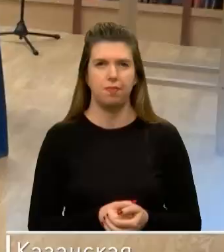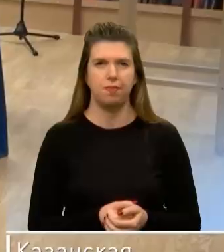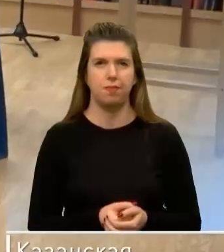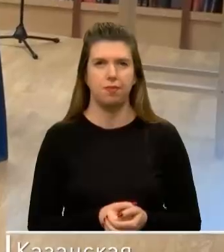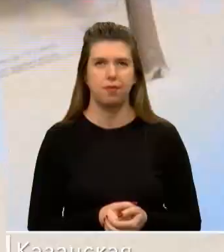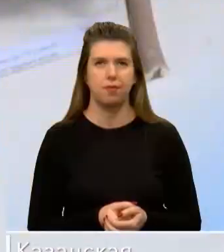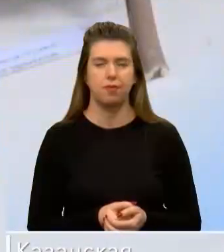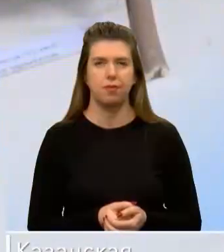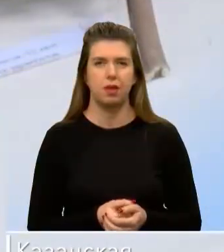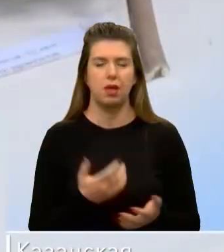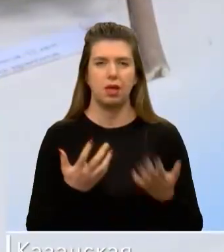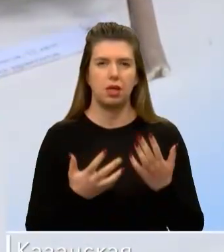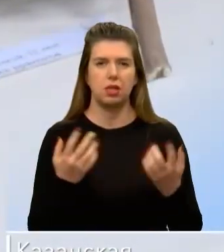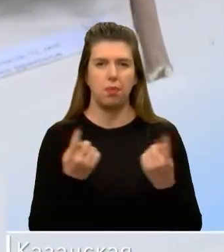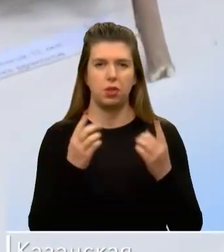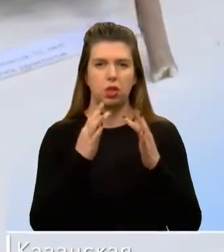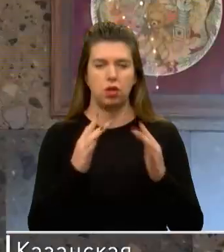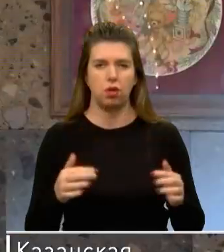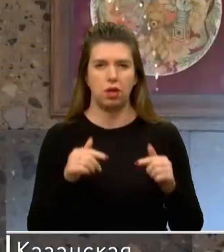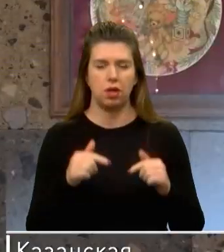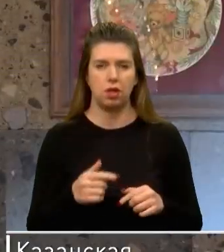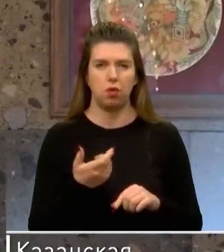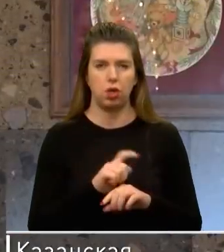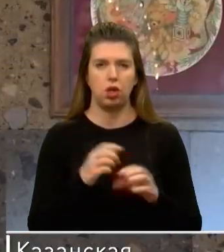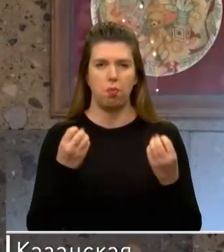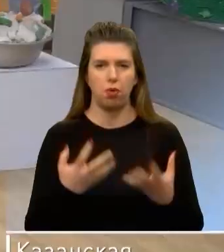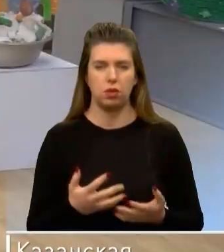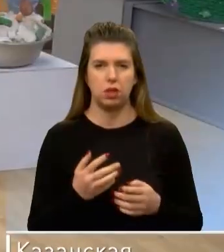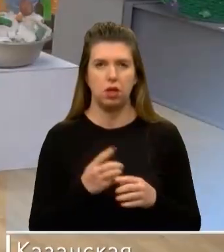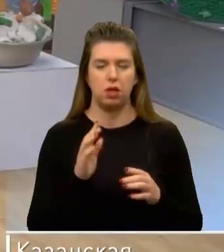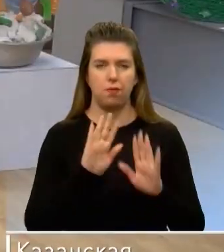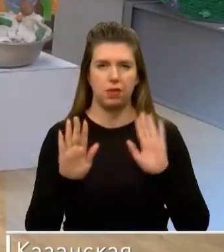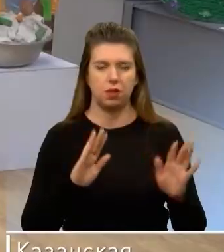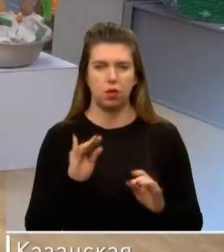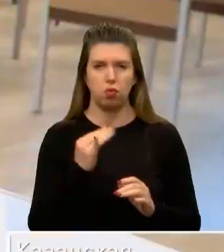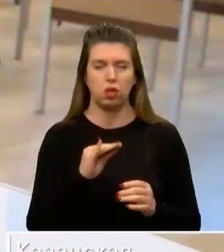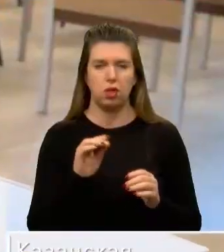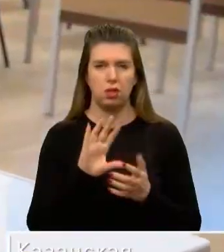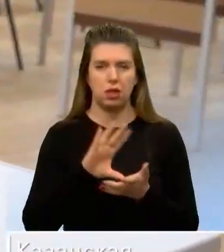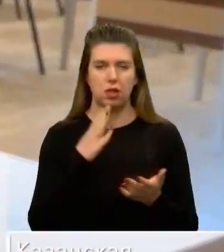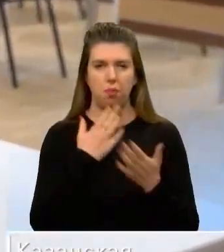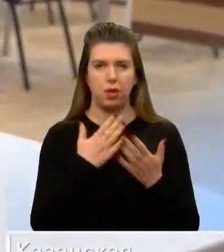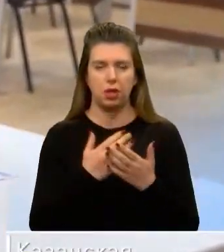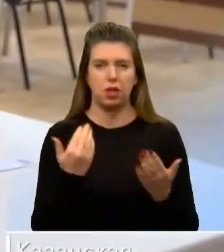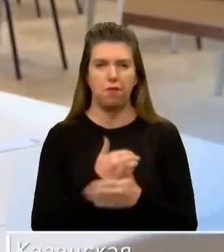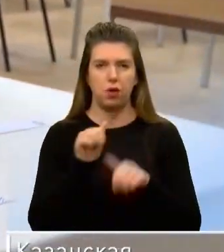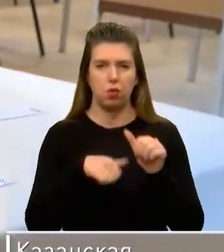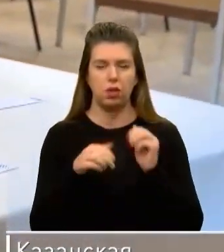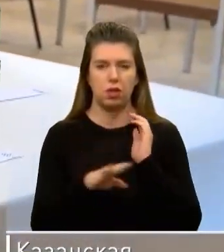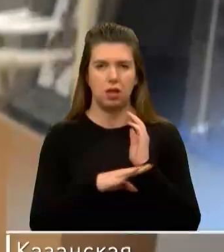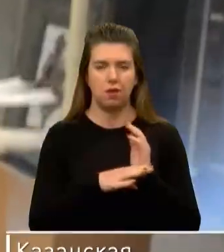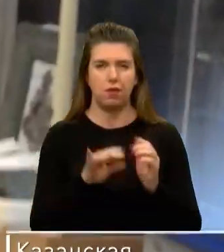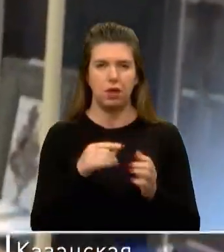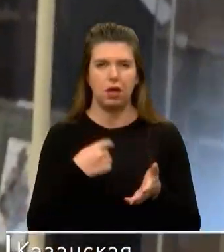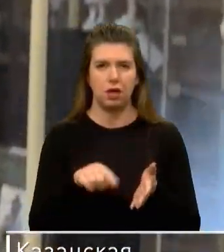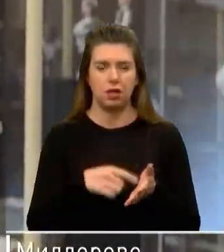оружие если обычная Ёлка это слишком просто на Арт выставке в южной столице показали новогодние деревья из